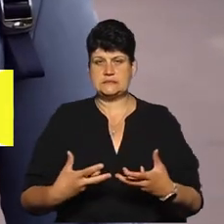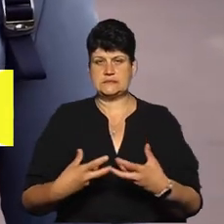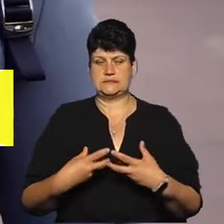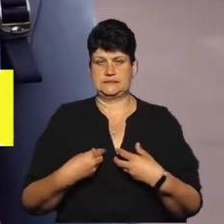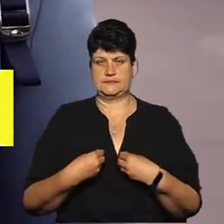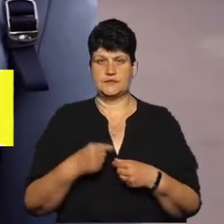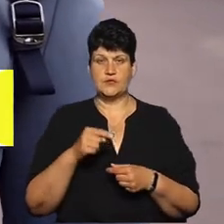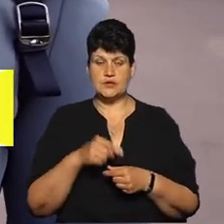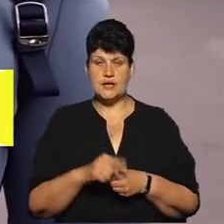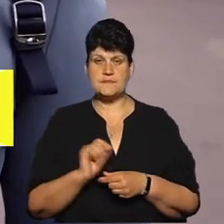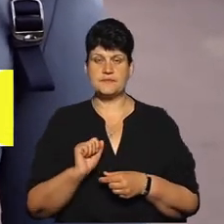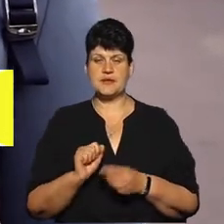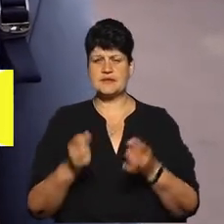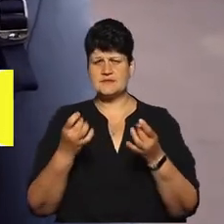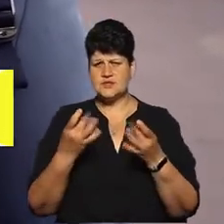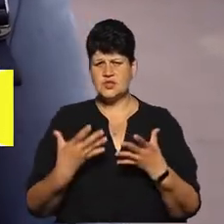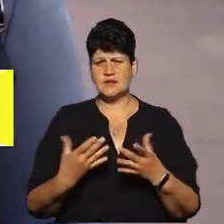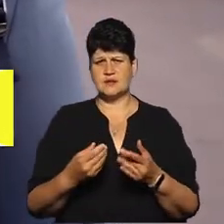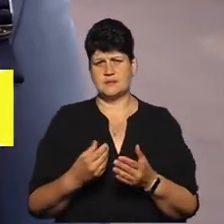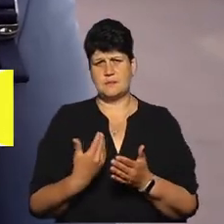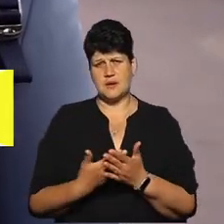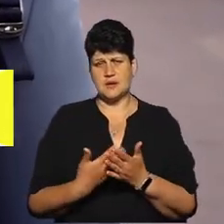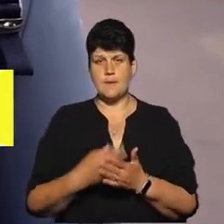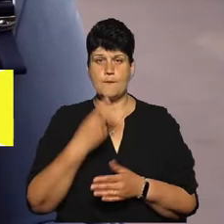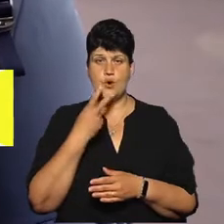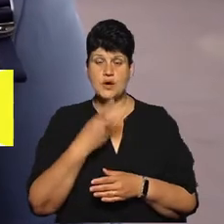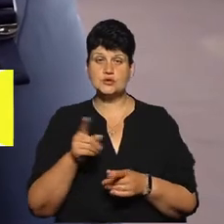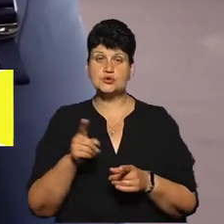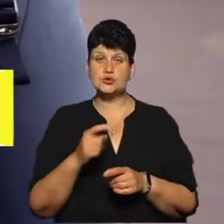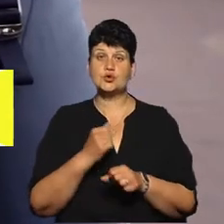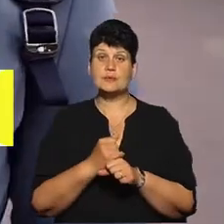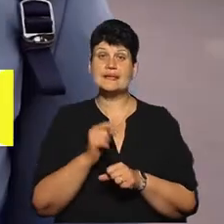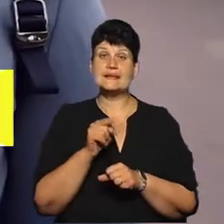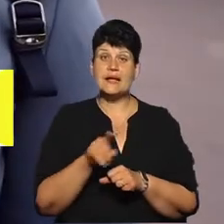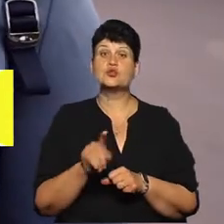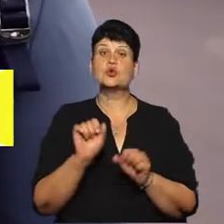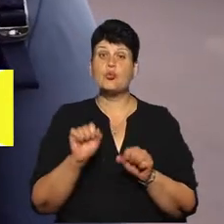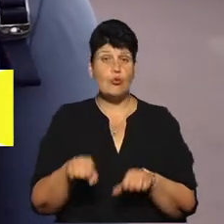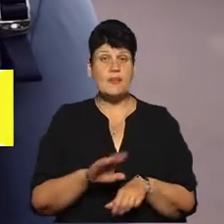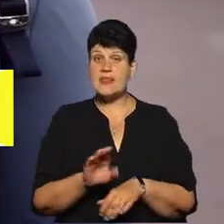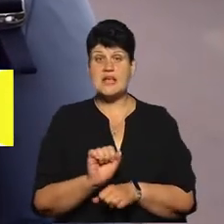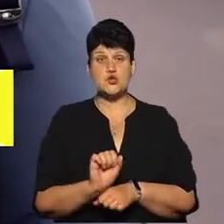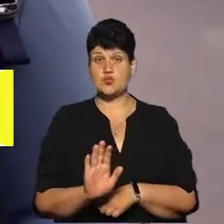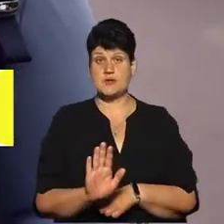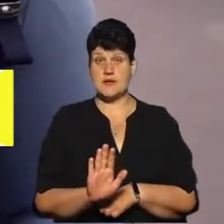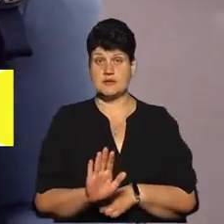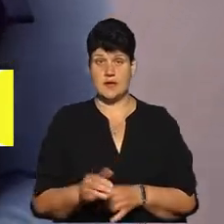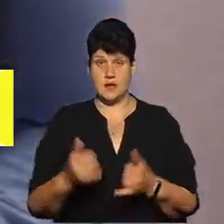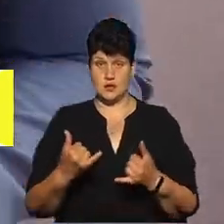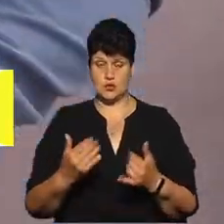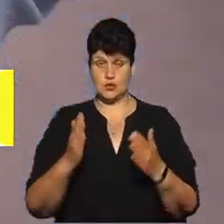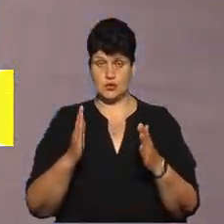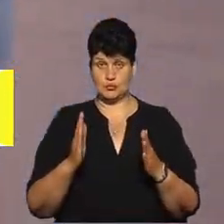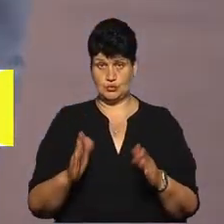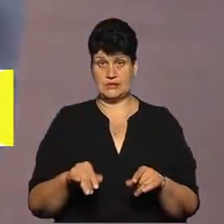такими звичайними простими прикладами показує, що роби те, що ти можеш, не зупиняйся. І дітки сьогодні будуть за таким прекрасним